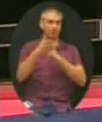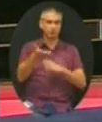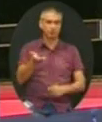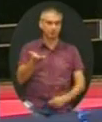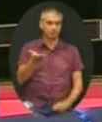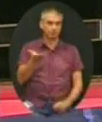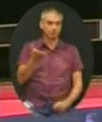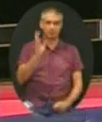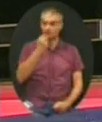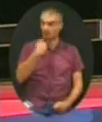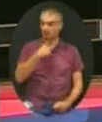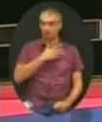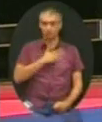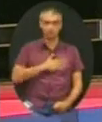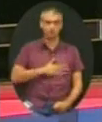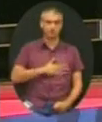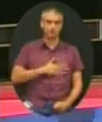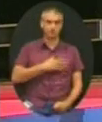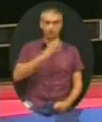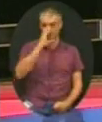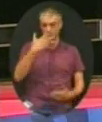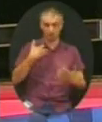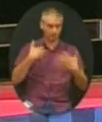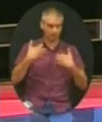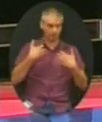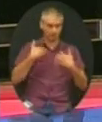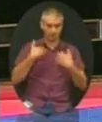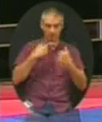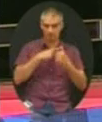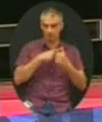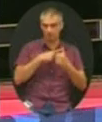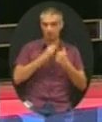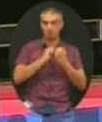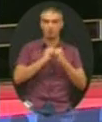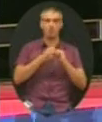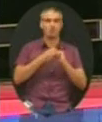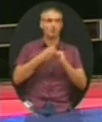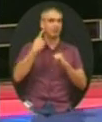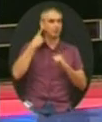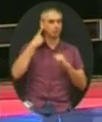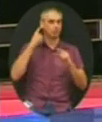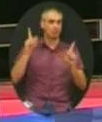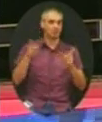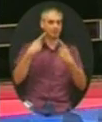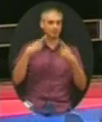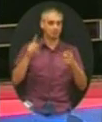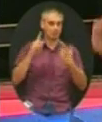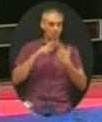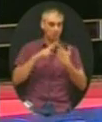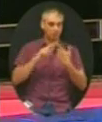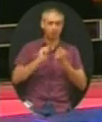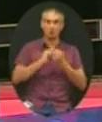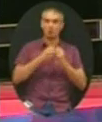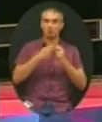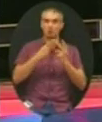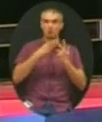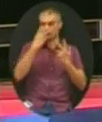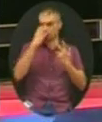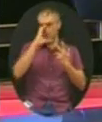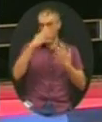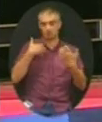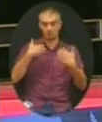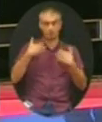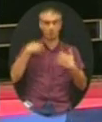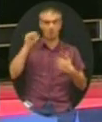זה? אם אנחנו רוצים לראות הצגה בקאמרי, או לשמוע את התזמורת הפילהרמונית, או לראות